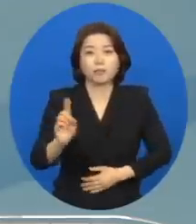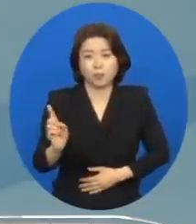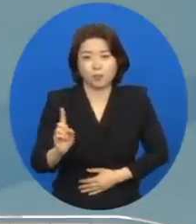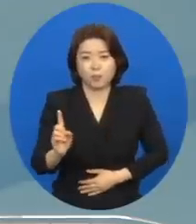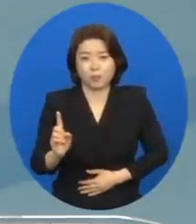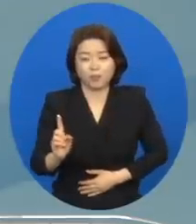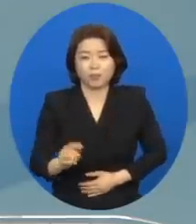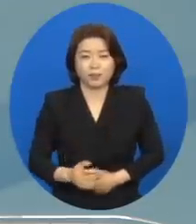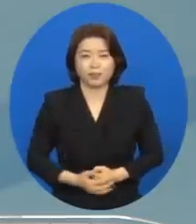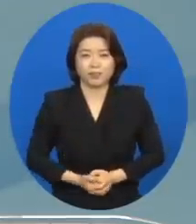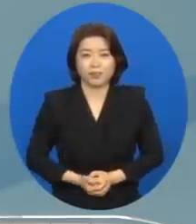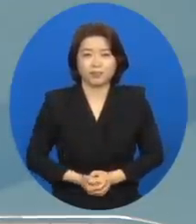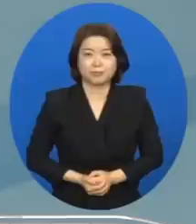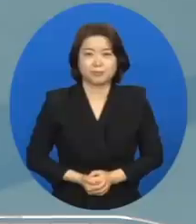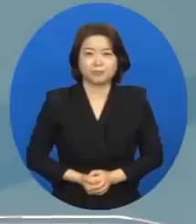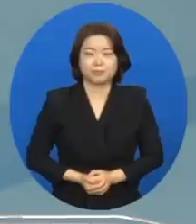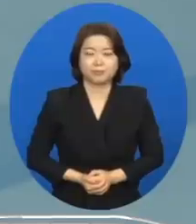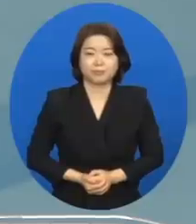뭘까요?